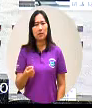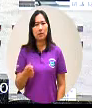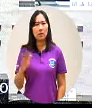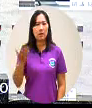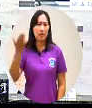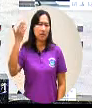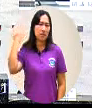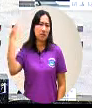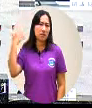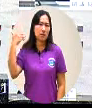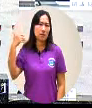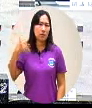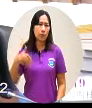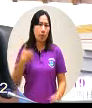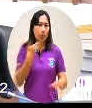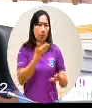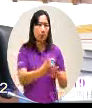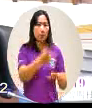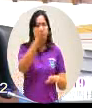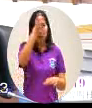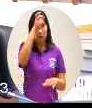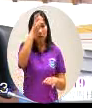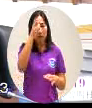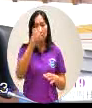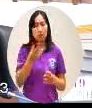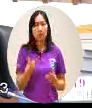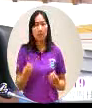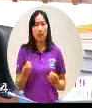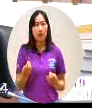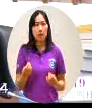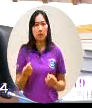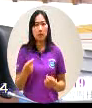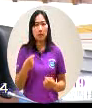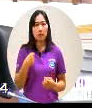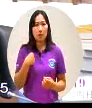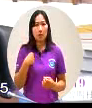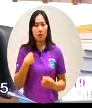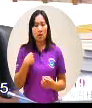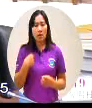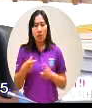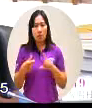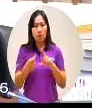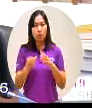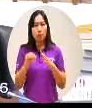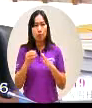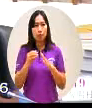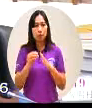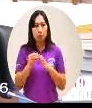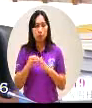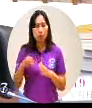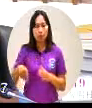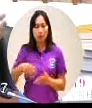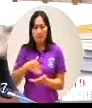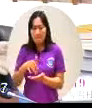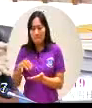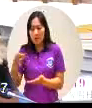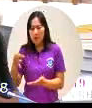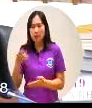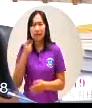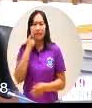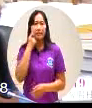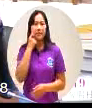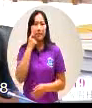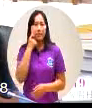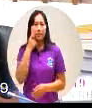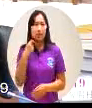保和警察局认为这唔是个财产，所以讲依法区公所袂当编个预算嘛，啊区公所有个困难嘛，啊起码透过咱今仔咨询，